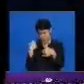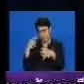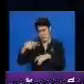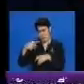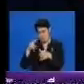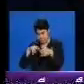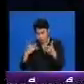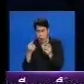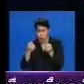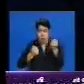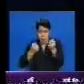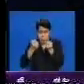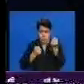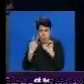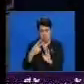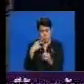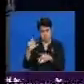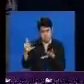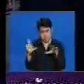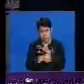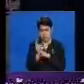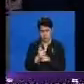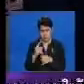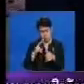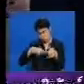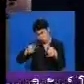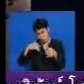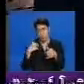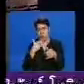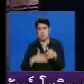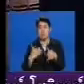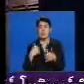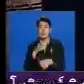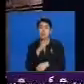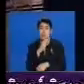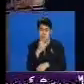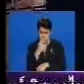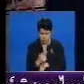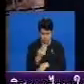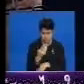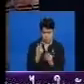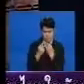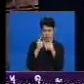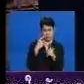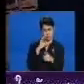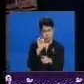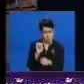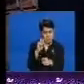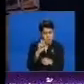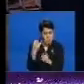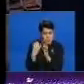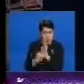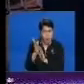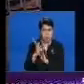ทุกคันรถที่คนที่จะเข้าตลาดนี้จะต้องตรวจทุกคันแล้วก็ถ้ามีพบเห็นอะไรสิ่งผิดปกติเช่นยกอย่างเช่นค